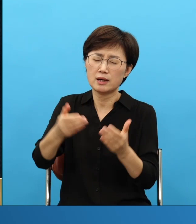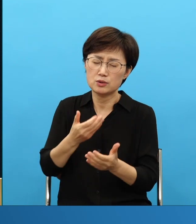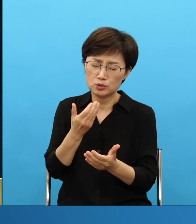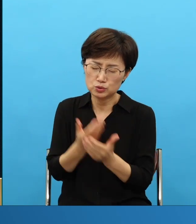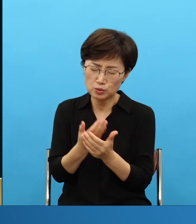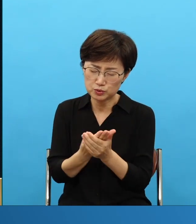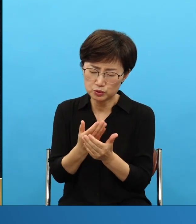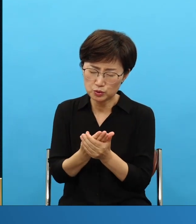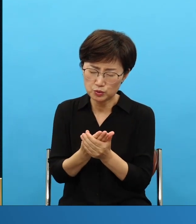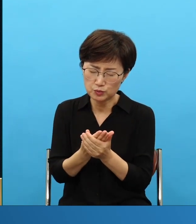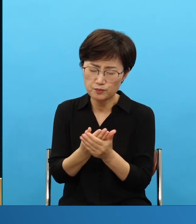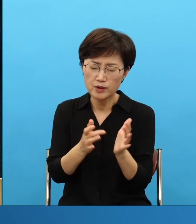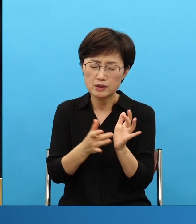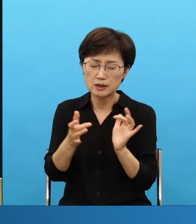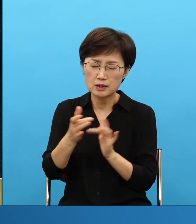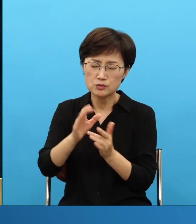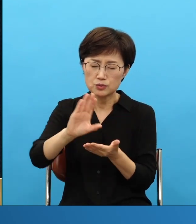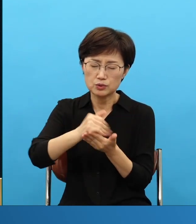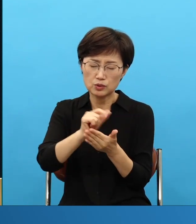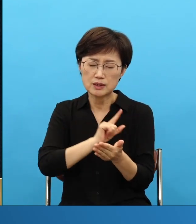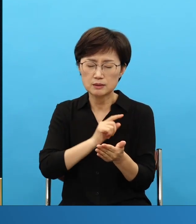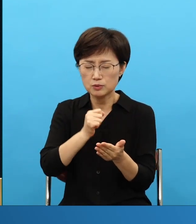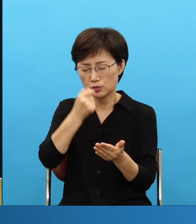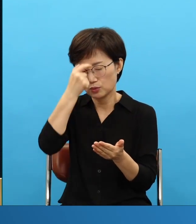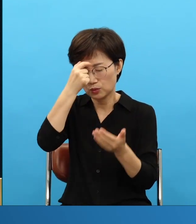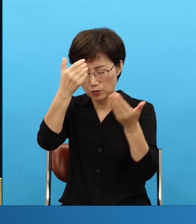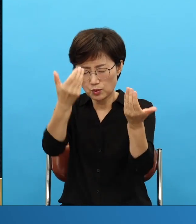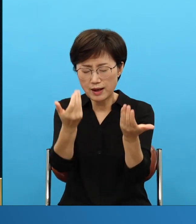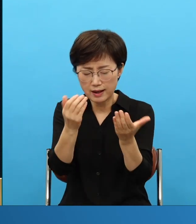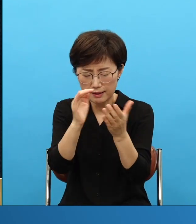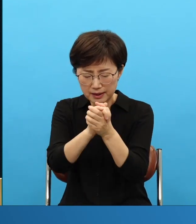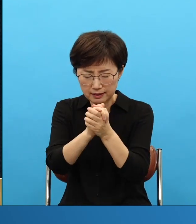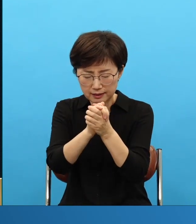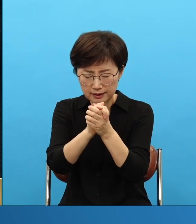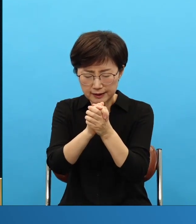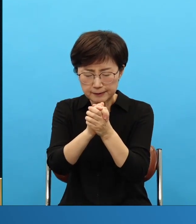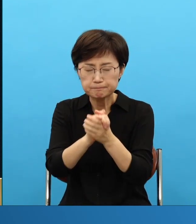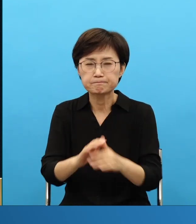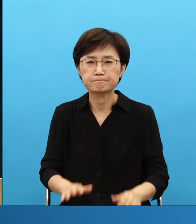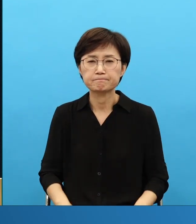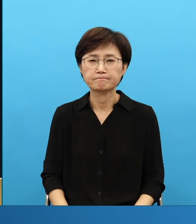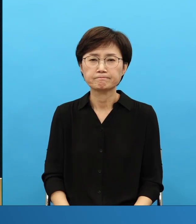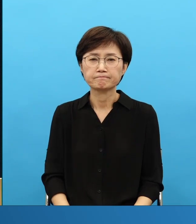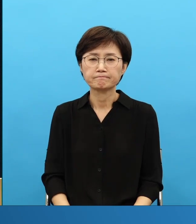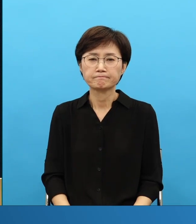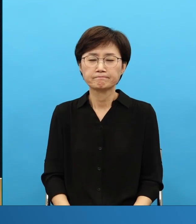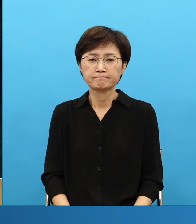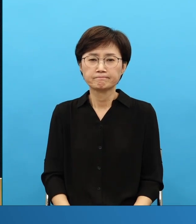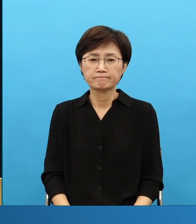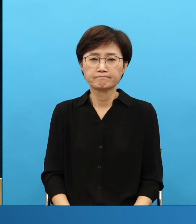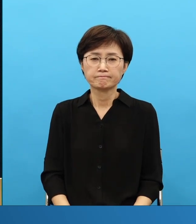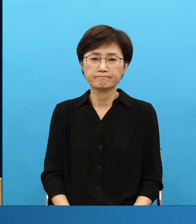aware of will be healed. 예수 그리스도 이름으로 기도하옵나이다. In Jesus Christ's name we pray. 아멘. Amen.